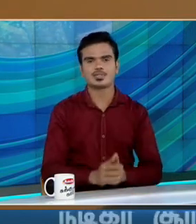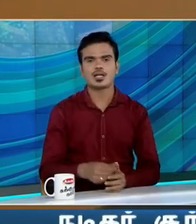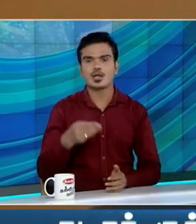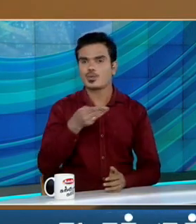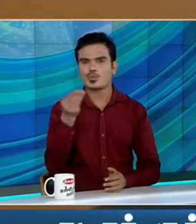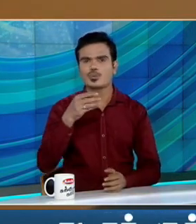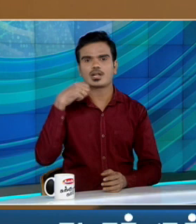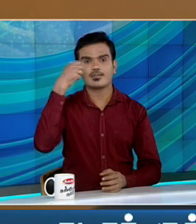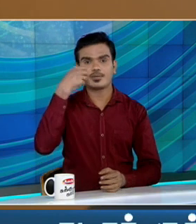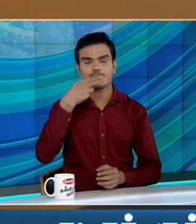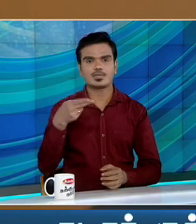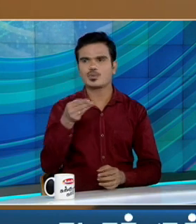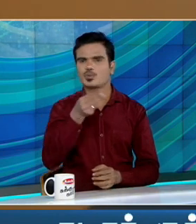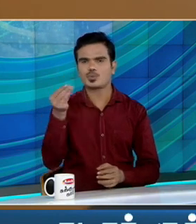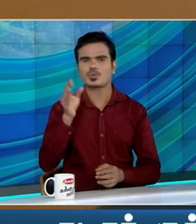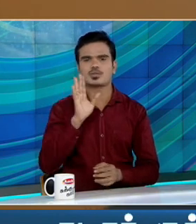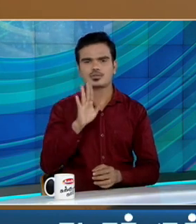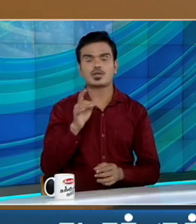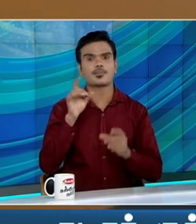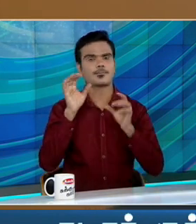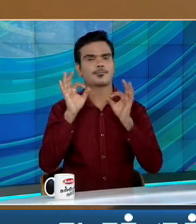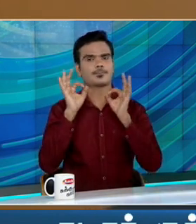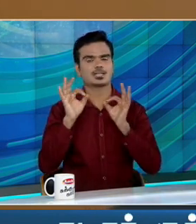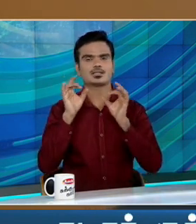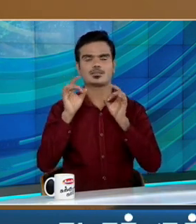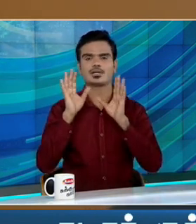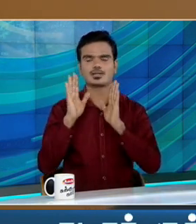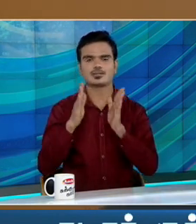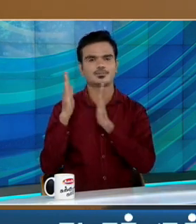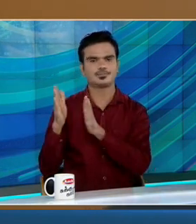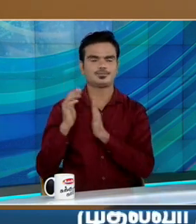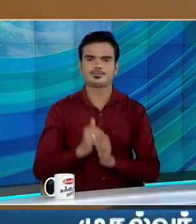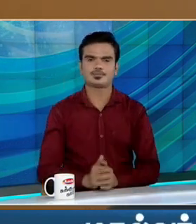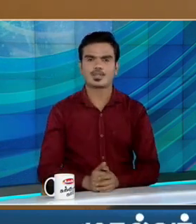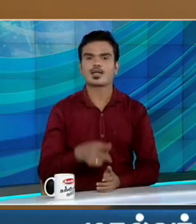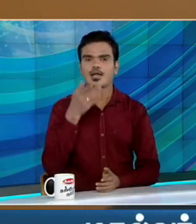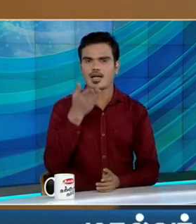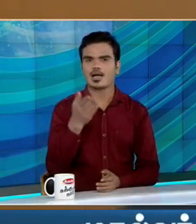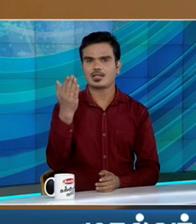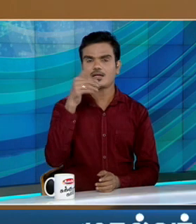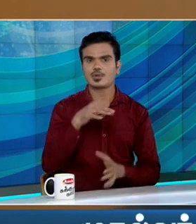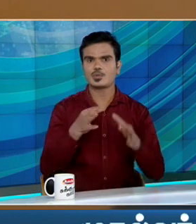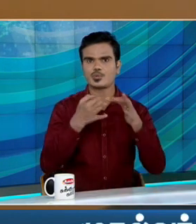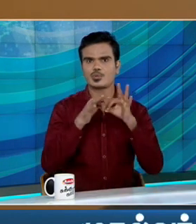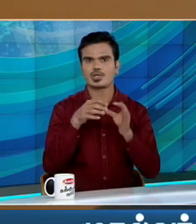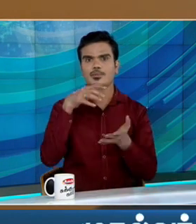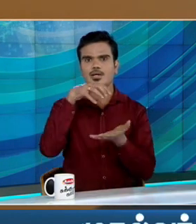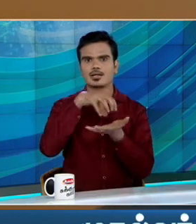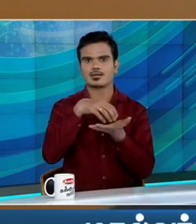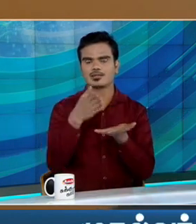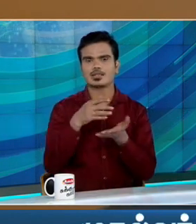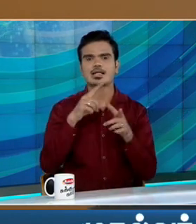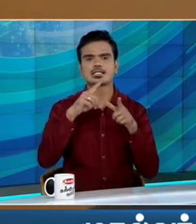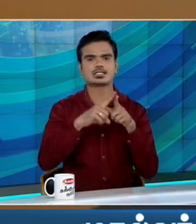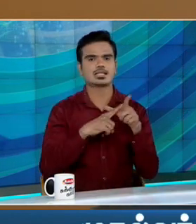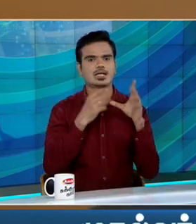சில படங்கள் மிகச்சில படங்கள் போற்றுதலுக்குரிய படங்களாக இருக்கும். அதில் வந்து ஒரு முக்கியமான இடம் வந்து